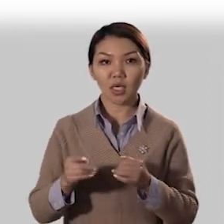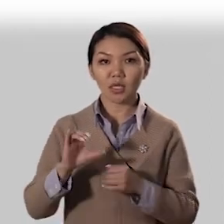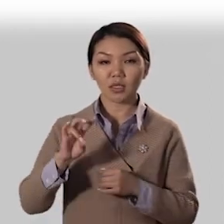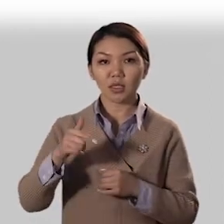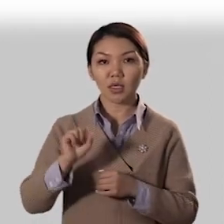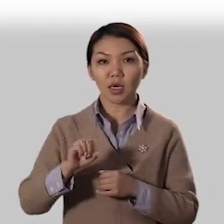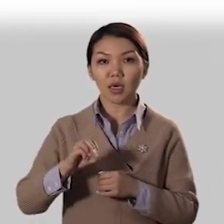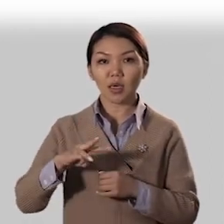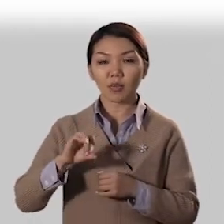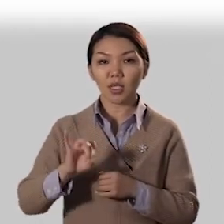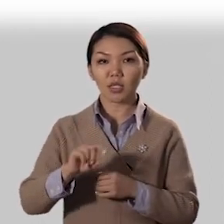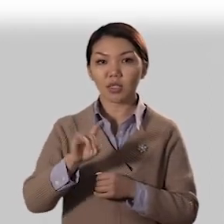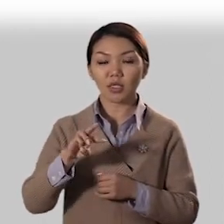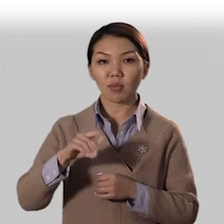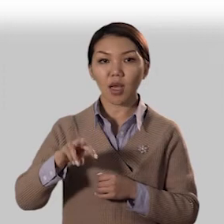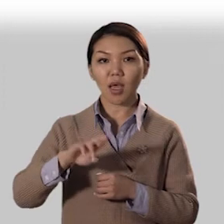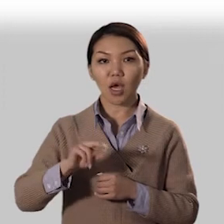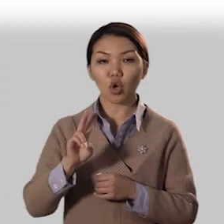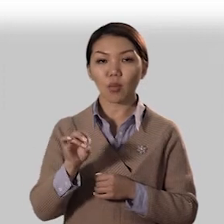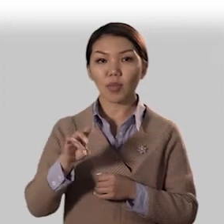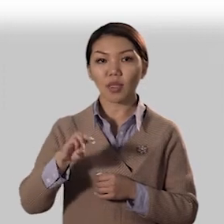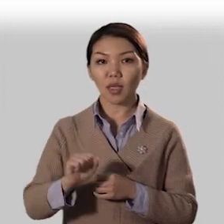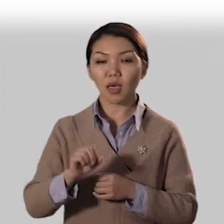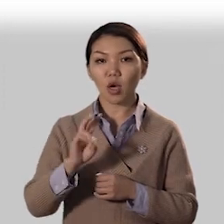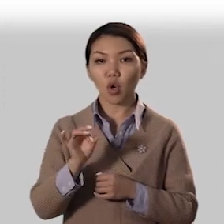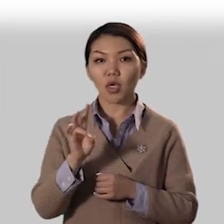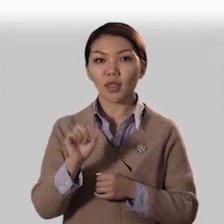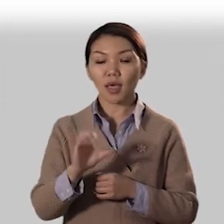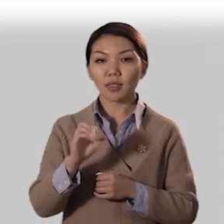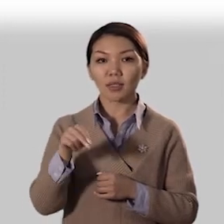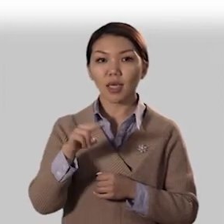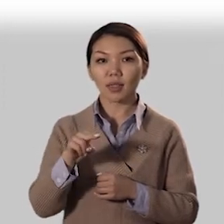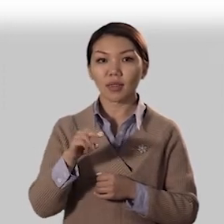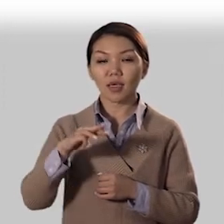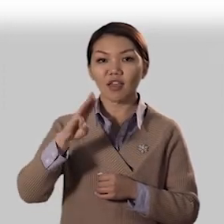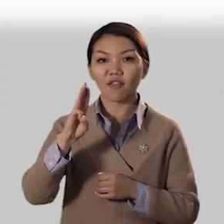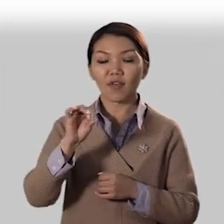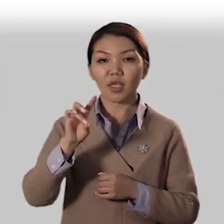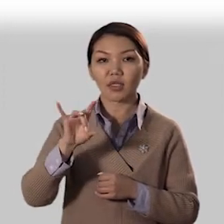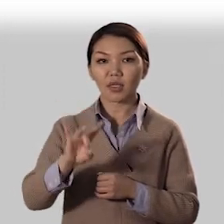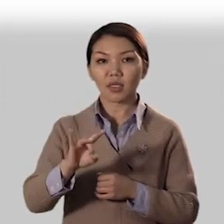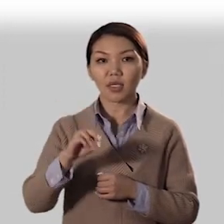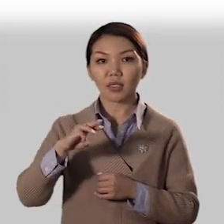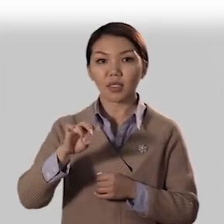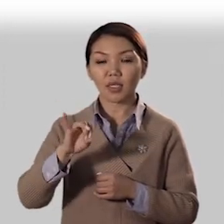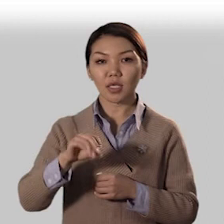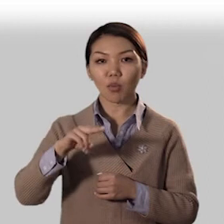комната окна сад ветер тени пол угла